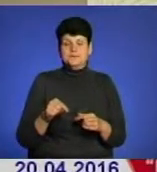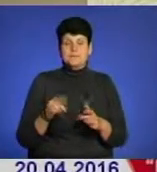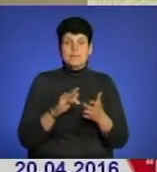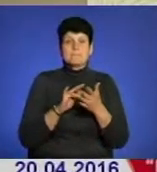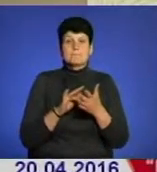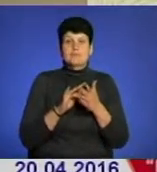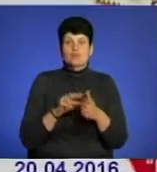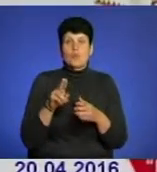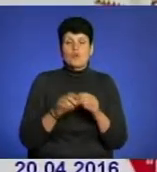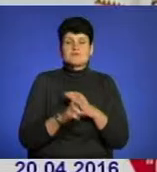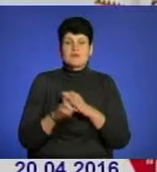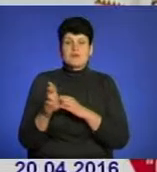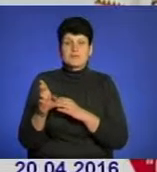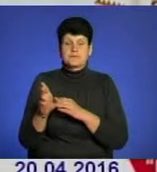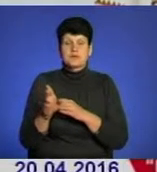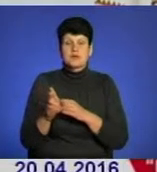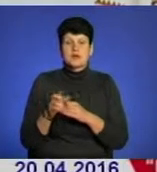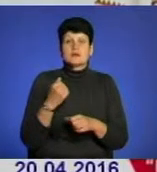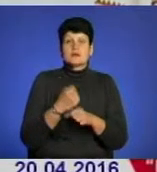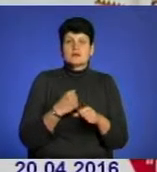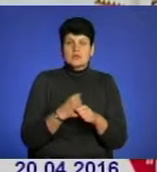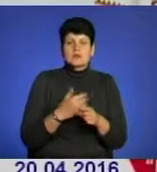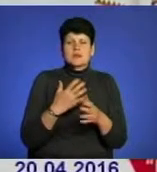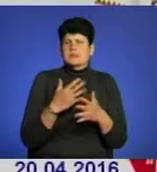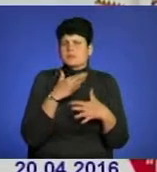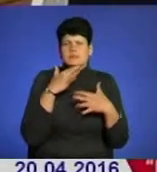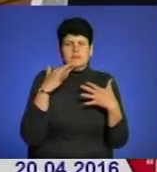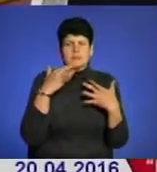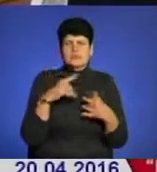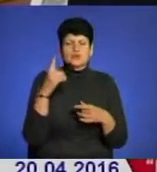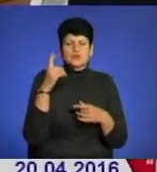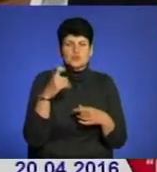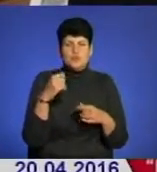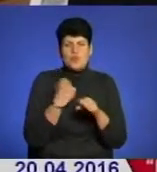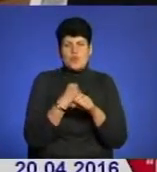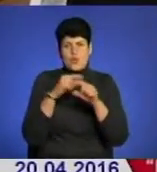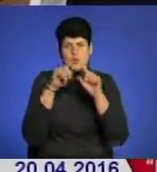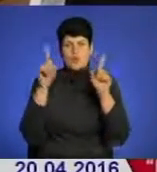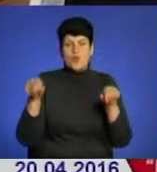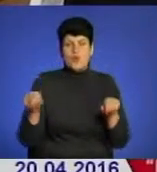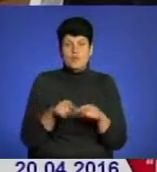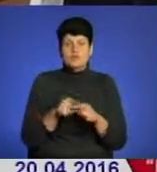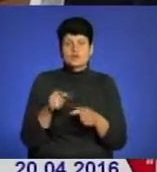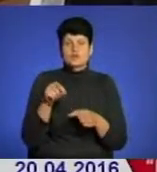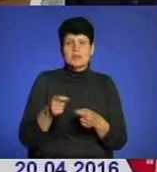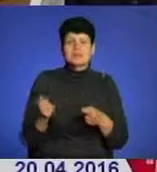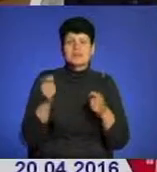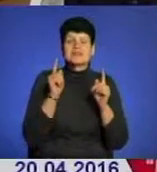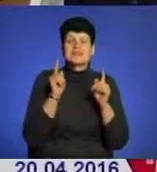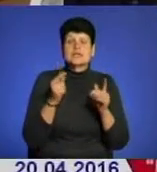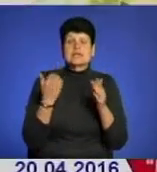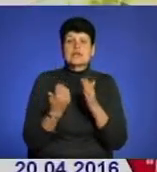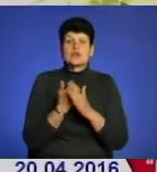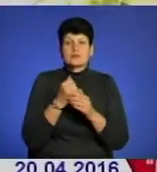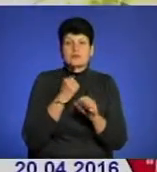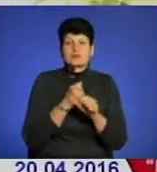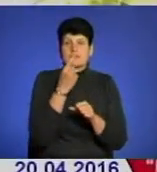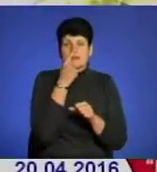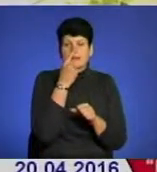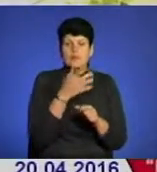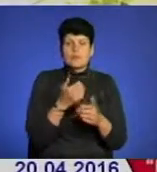мандрує по церквах. В доробку майстра понад сотня робіт. На рідну Тернопільщину автор привіз лише нові, які виконав нещодавно.